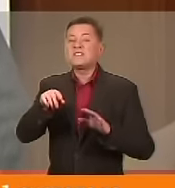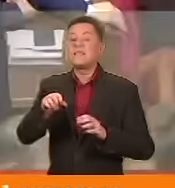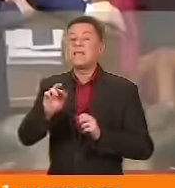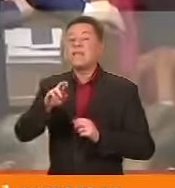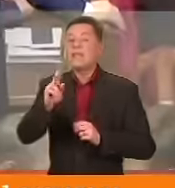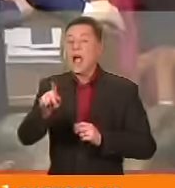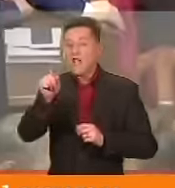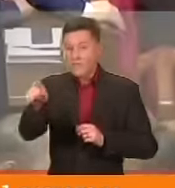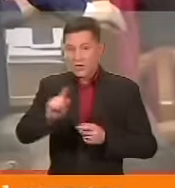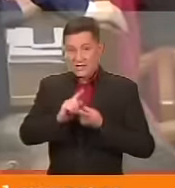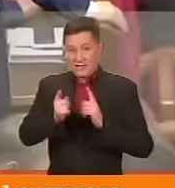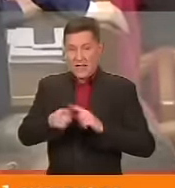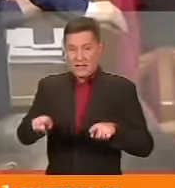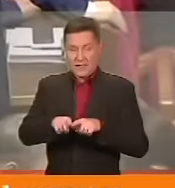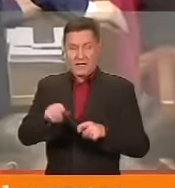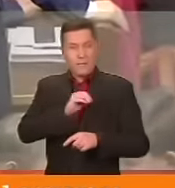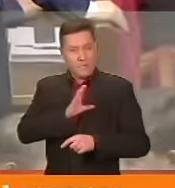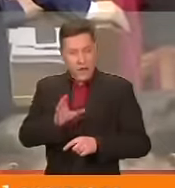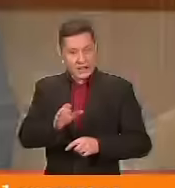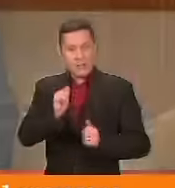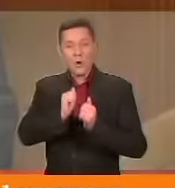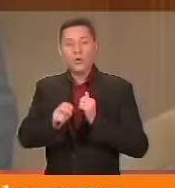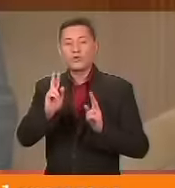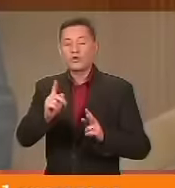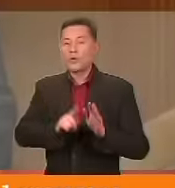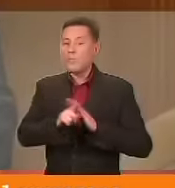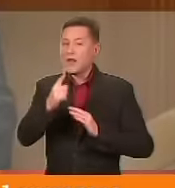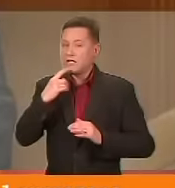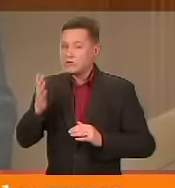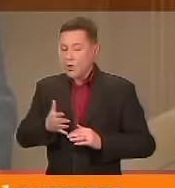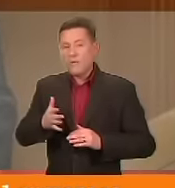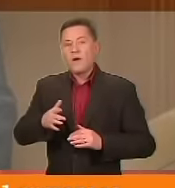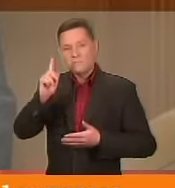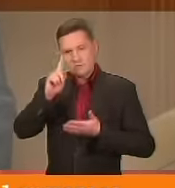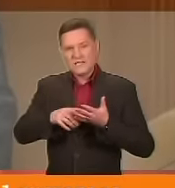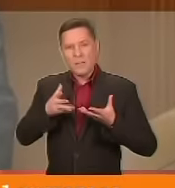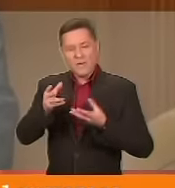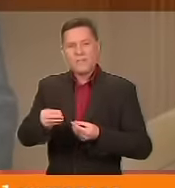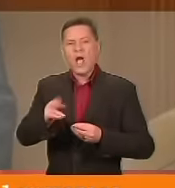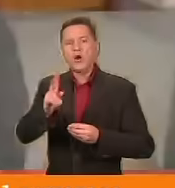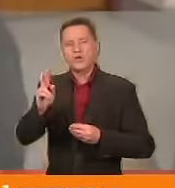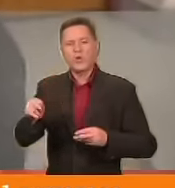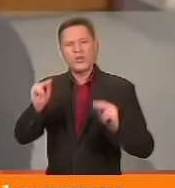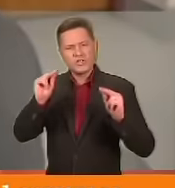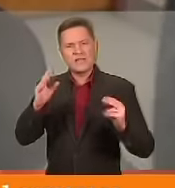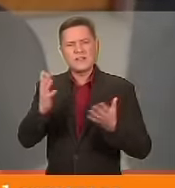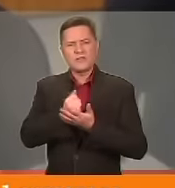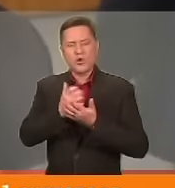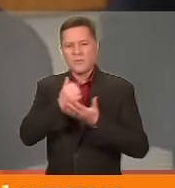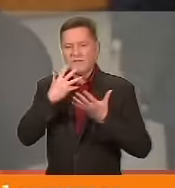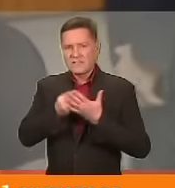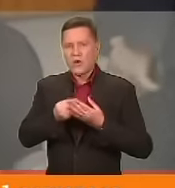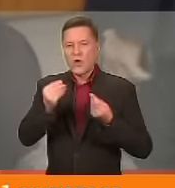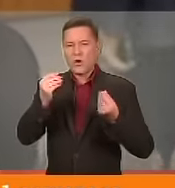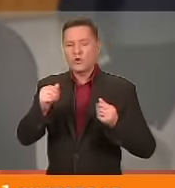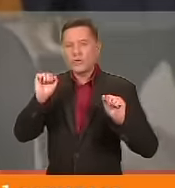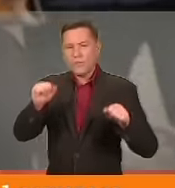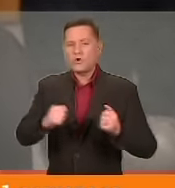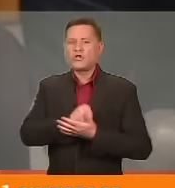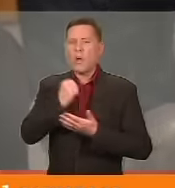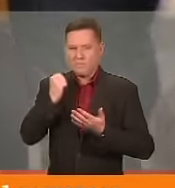багатими. Утім, кожен, хто бере слово, запевняє, хто-хто, а він чесно заробив свої гроші і може підтвердити